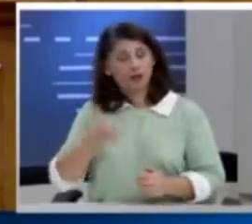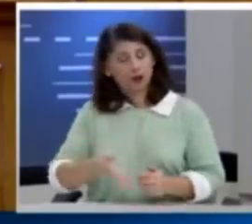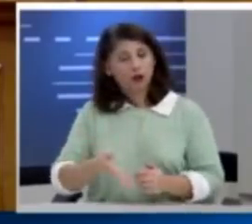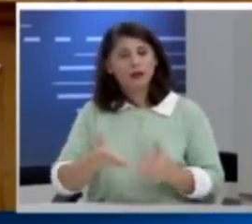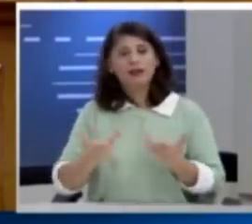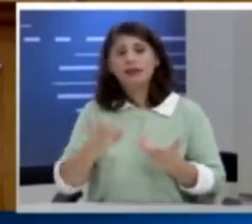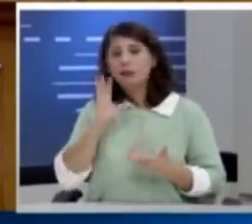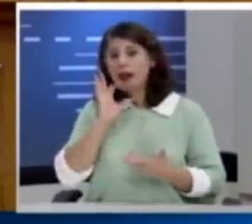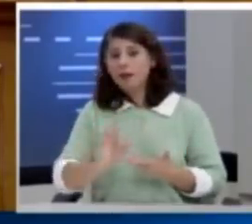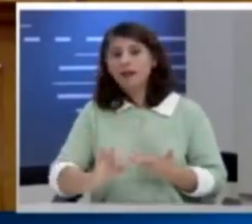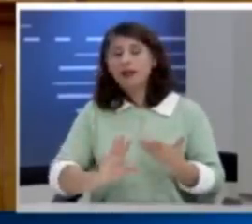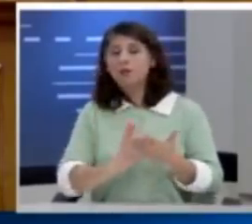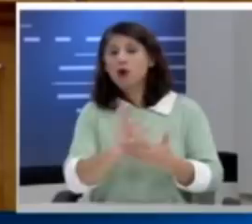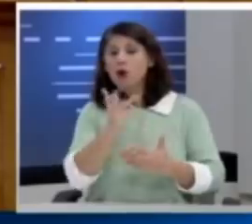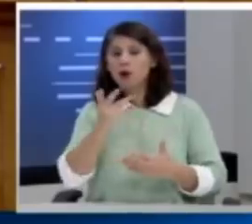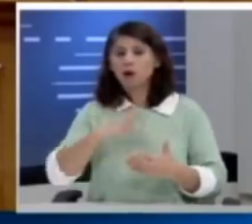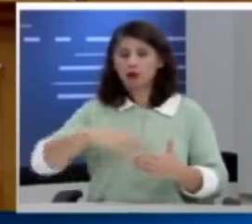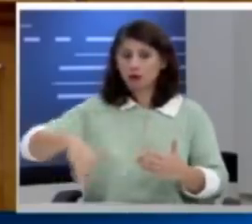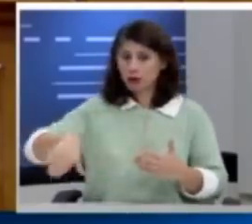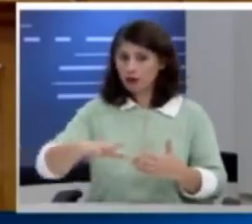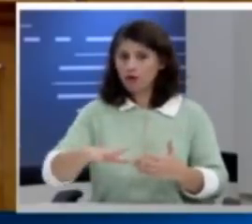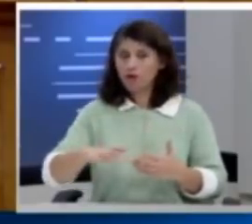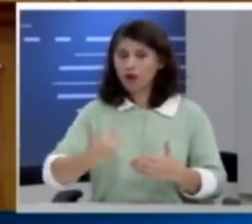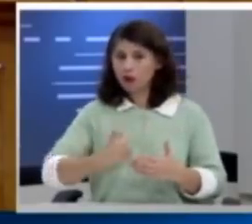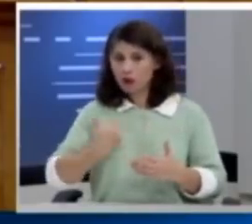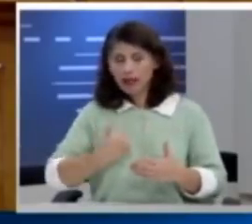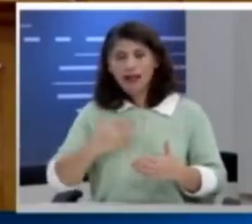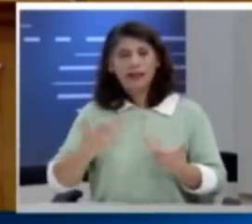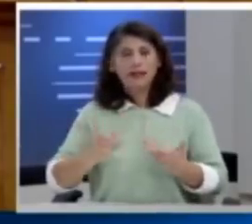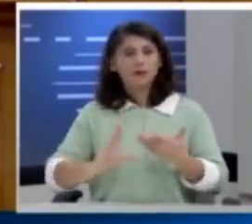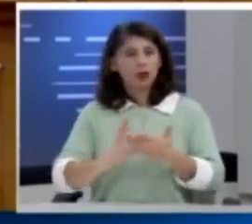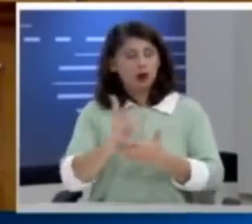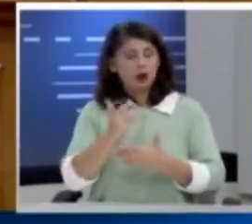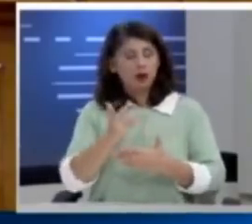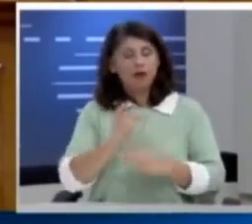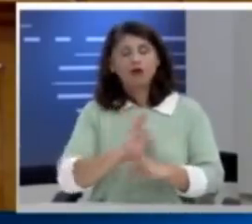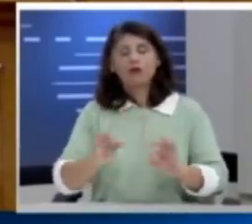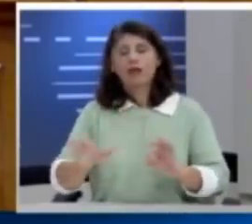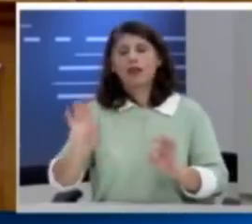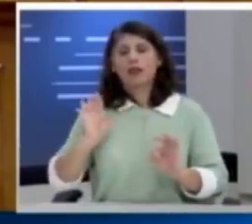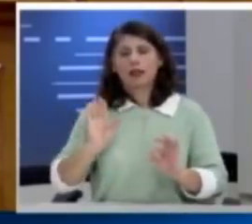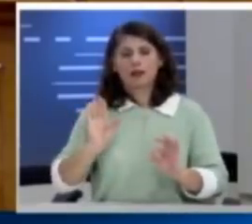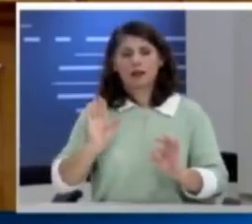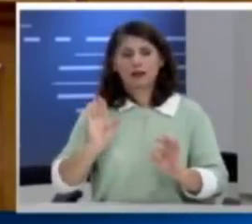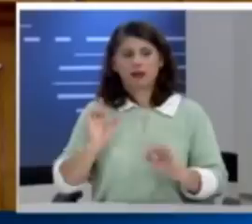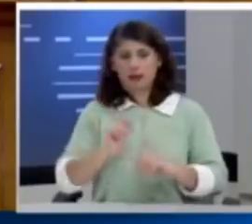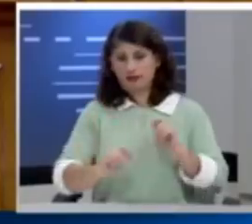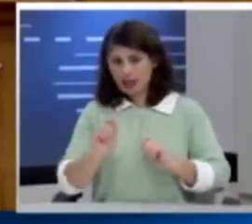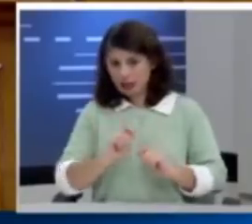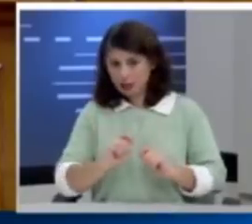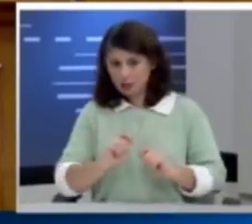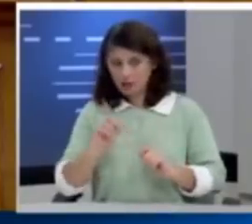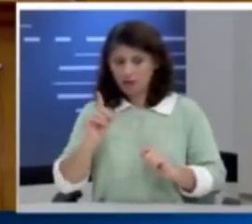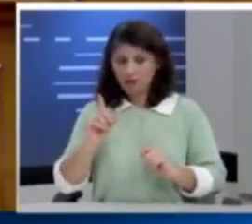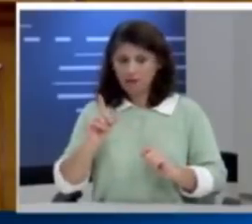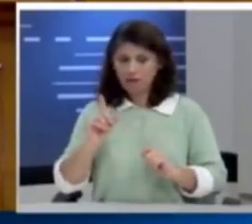είναι πραγματικά πρόοδος για το λαό και την νεολαία. Γιατί πρόοδος σίγουρα δεν είναι ένα φτιασίδωμα,